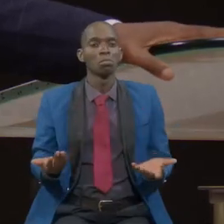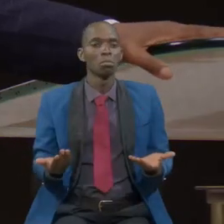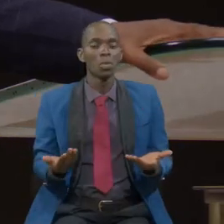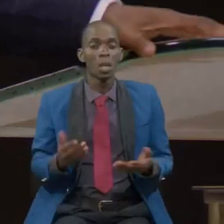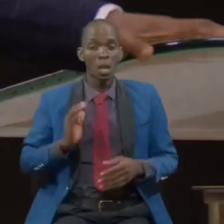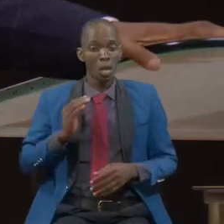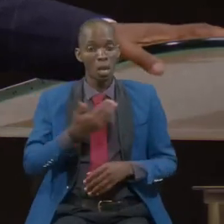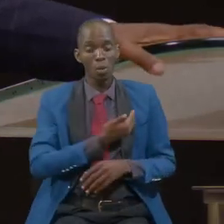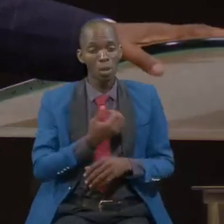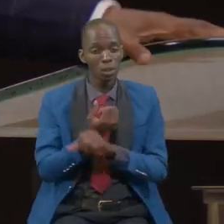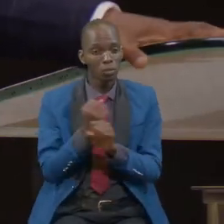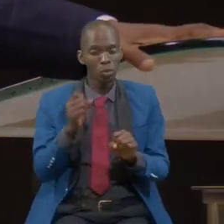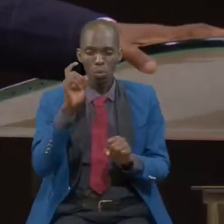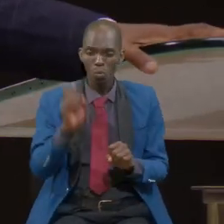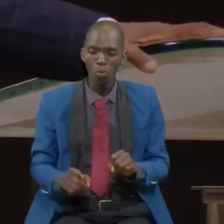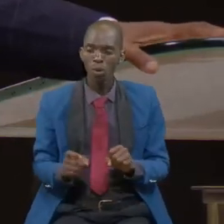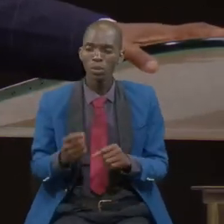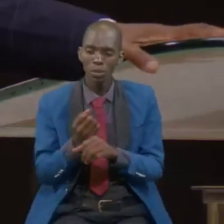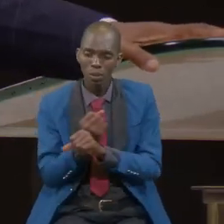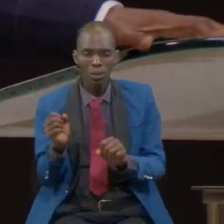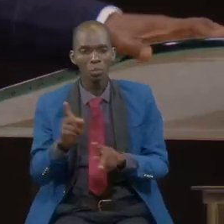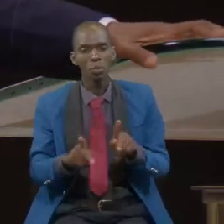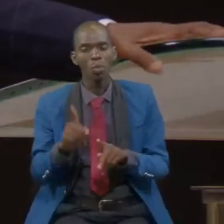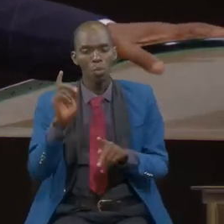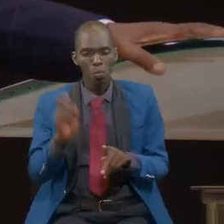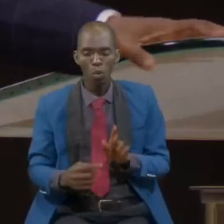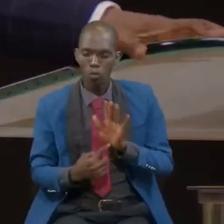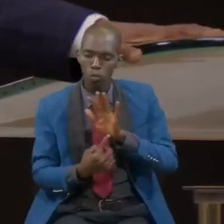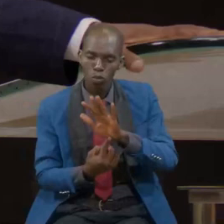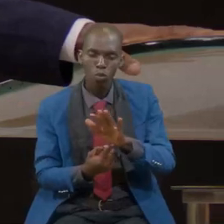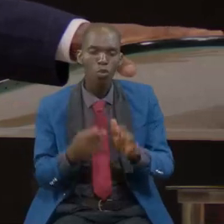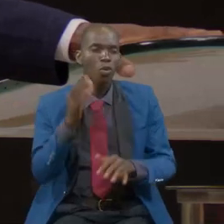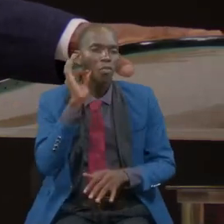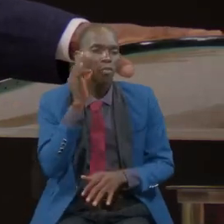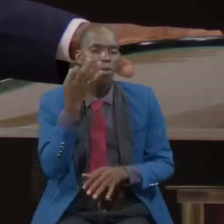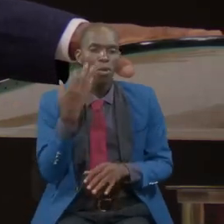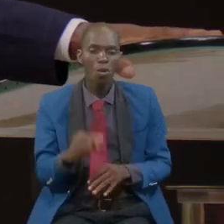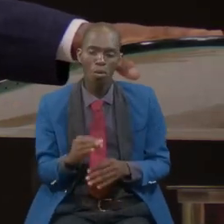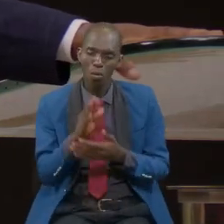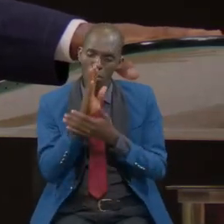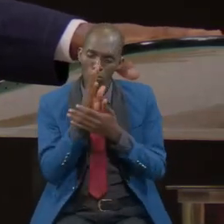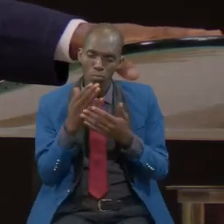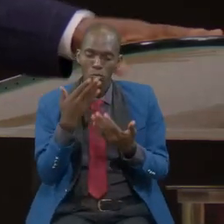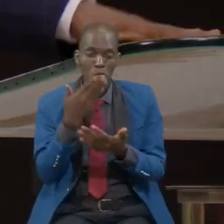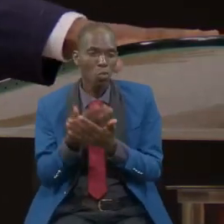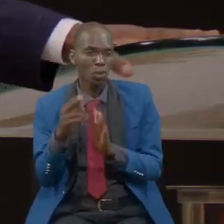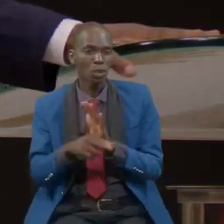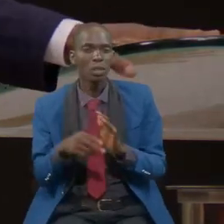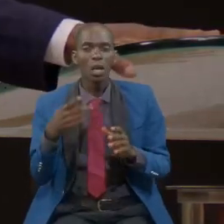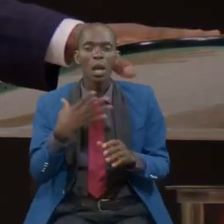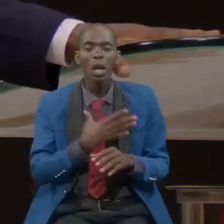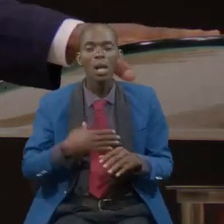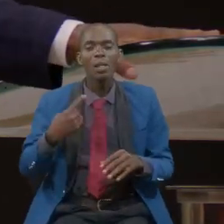m'avez pas fait ça notre salut doit porter le fruit le fruit de la douceur le fruit de